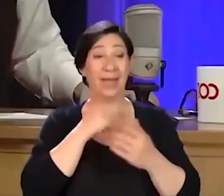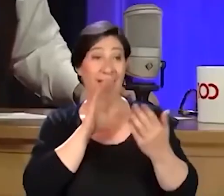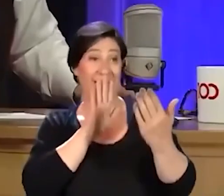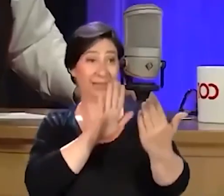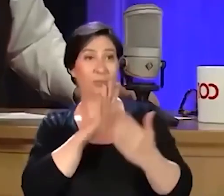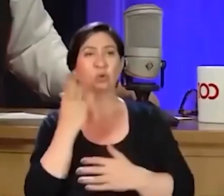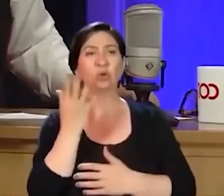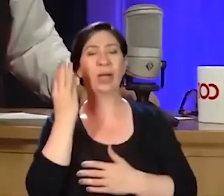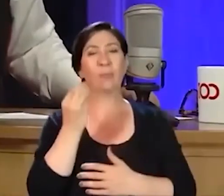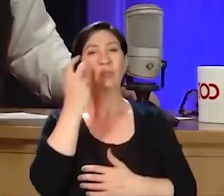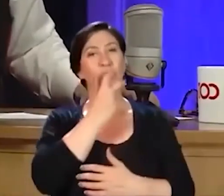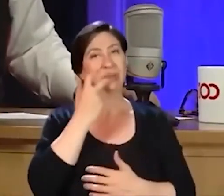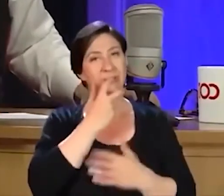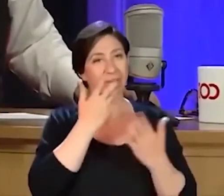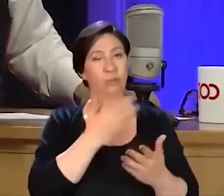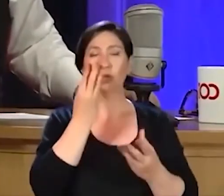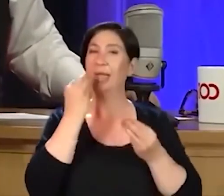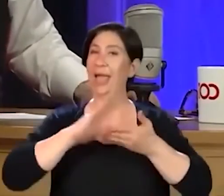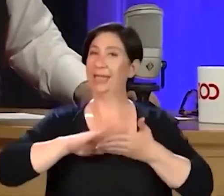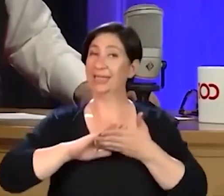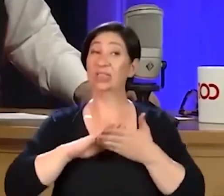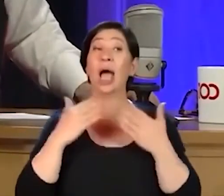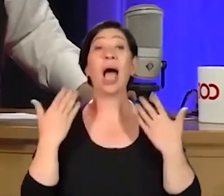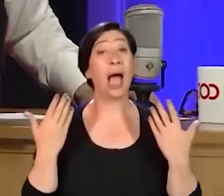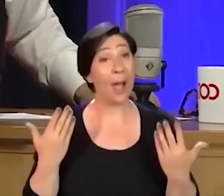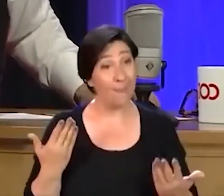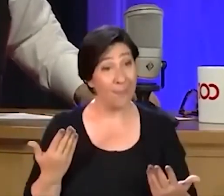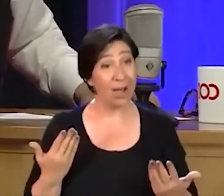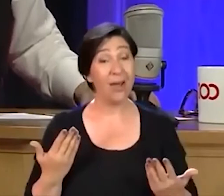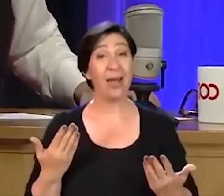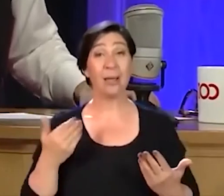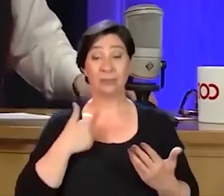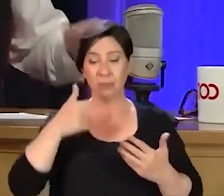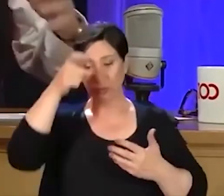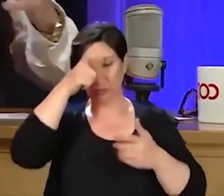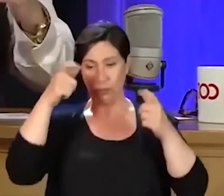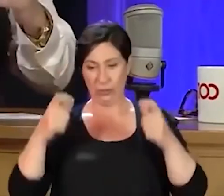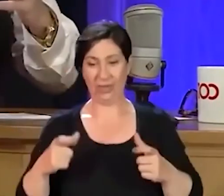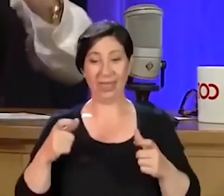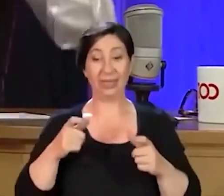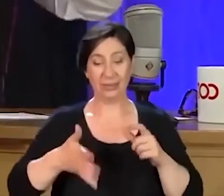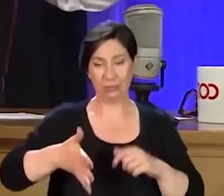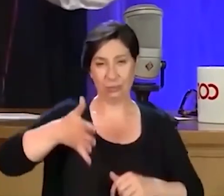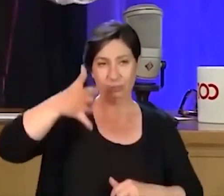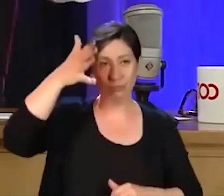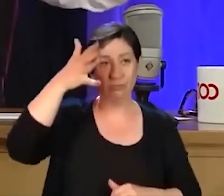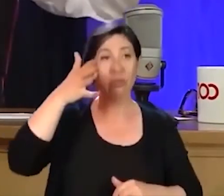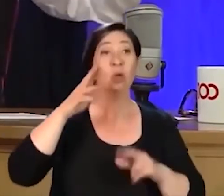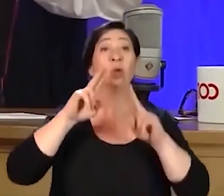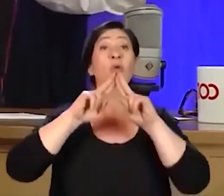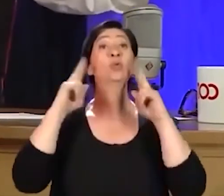çok iyi bir müzisyen çok iyi bir arkadaş Ama bizim ülkemizden yetişen ve